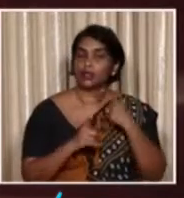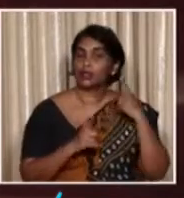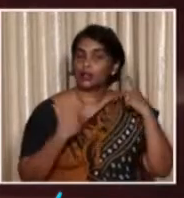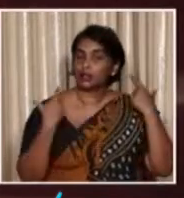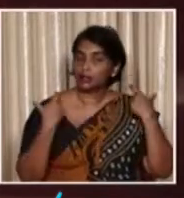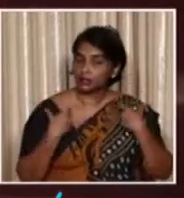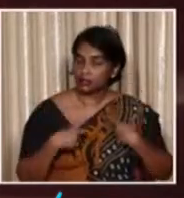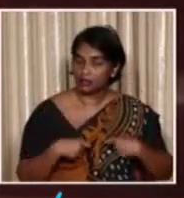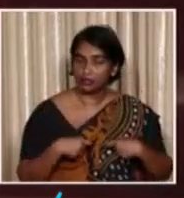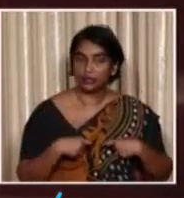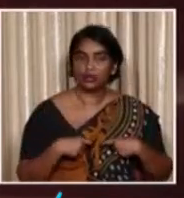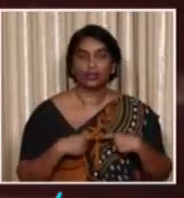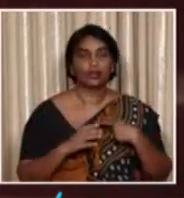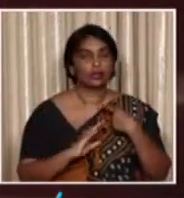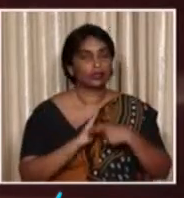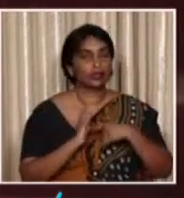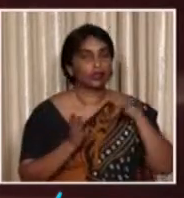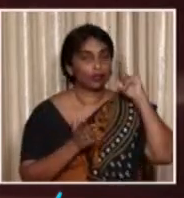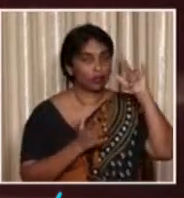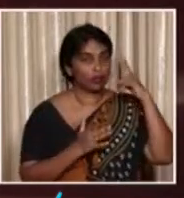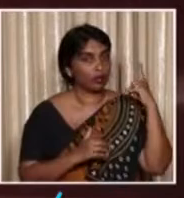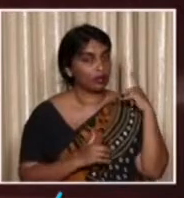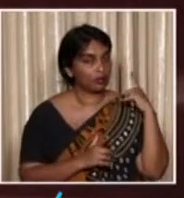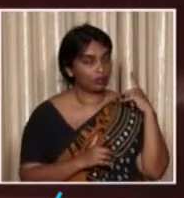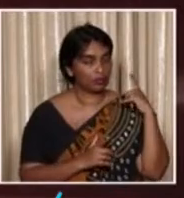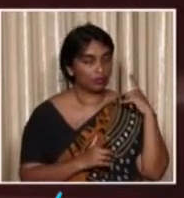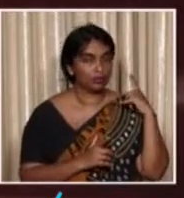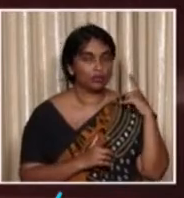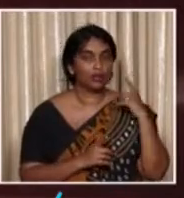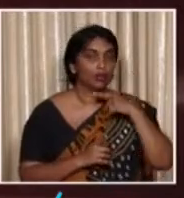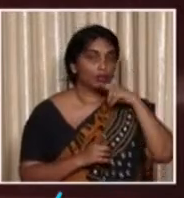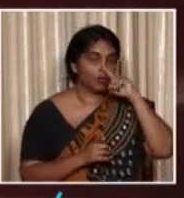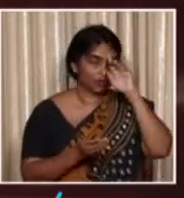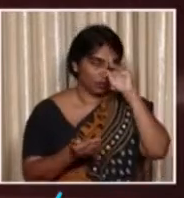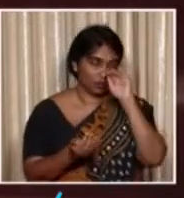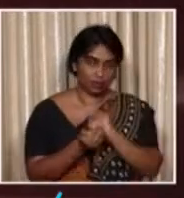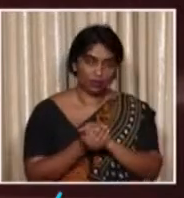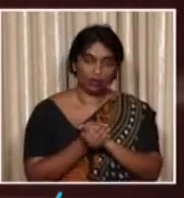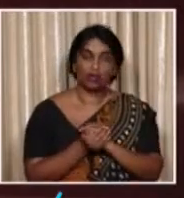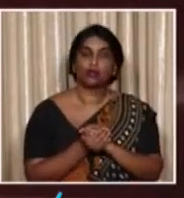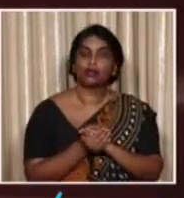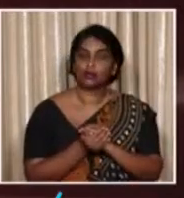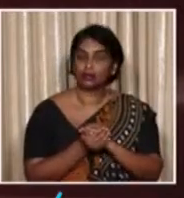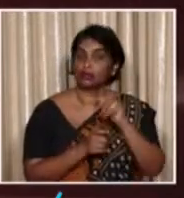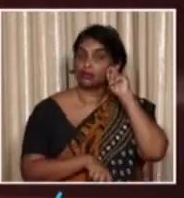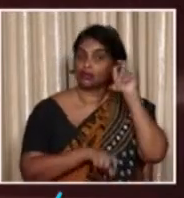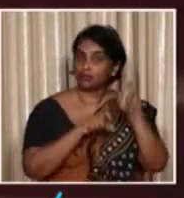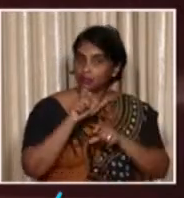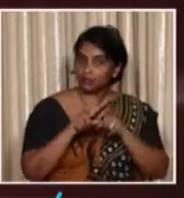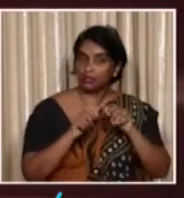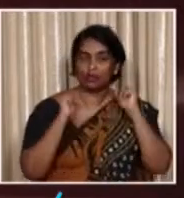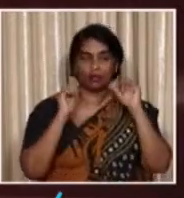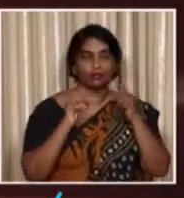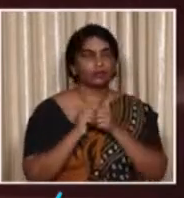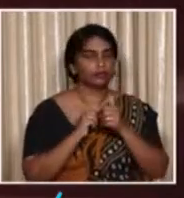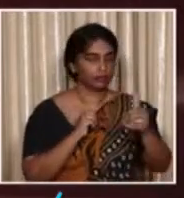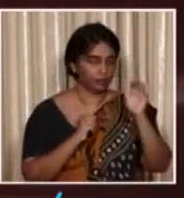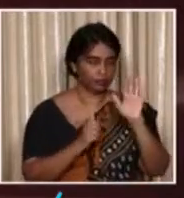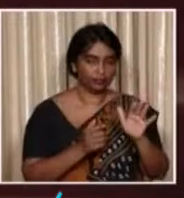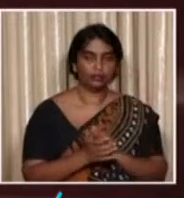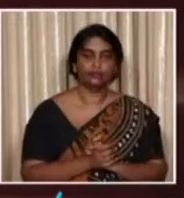නාවික හමුදාව, ශ්‍රී ලංකා ගුවන් හමුදාව, වෙරළ සංරක්ෂණ ආරක්ෂක නිලධාරීන් සාර්ථක ලෙස කටයුතු